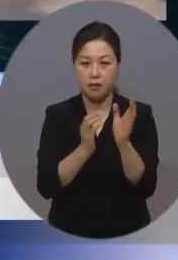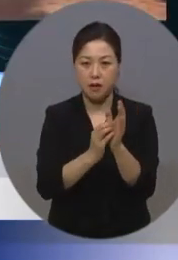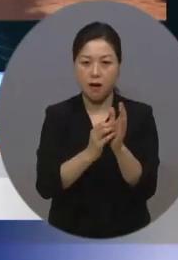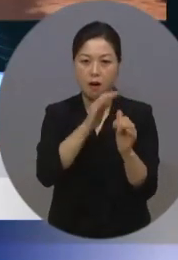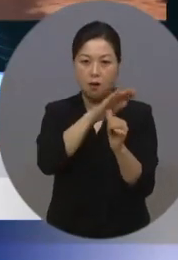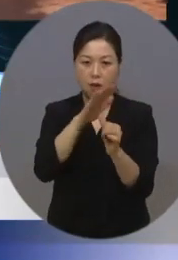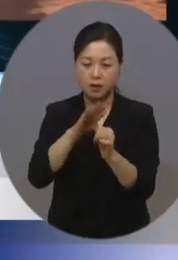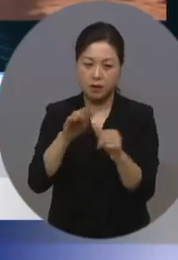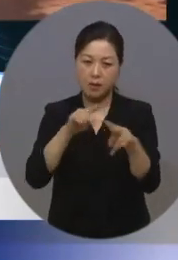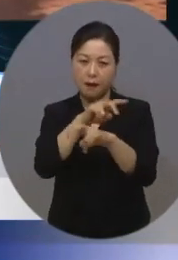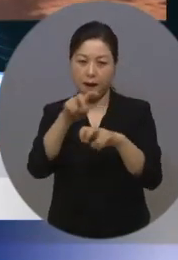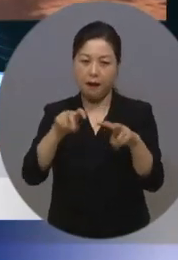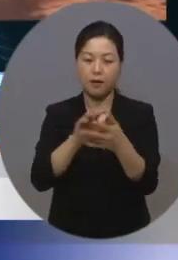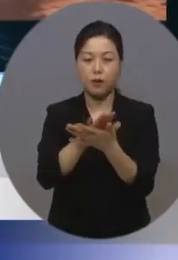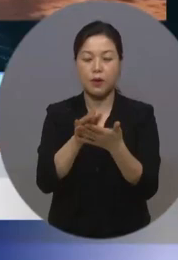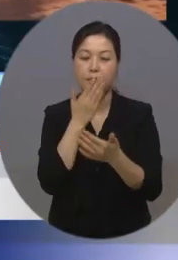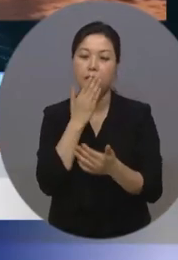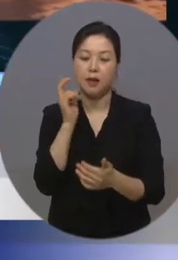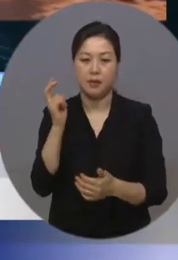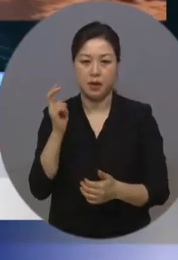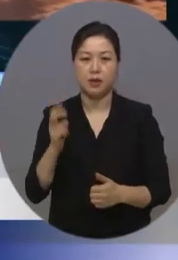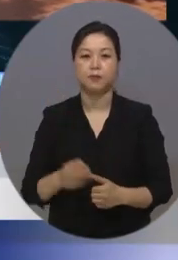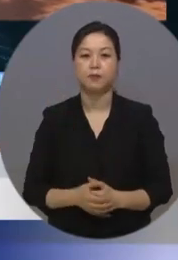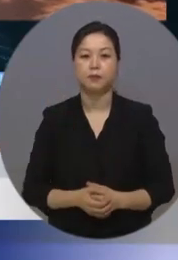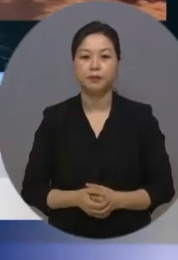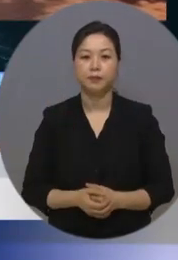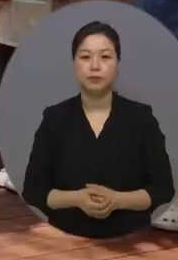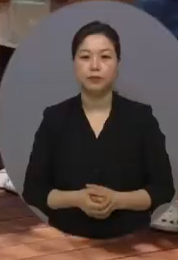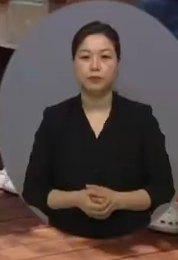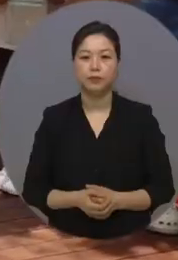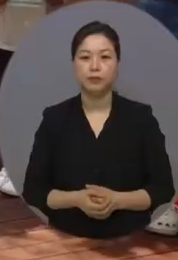것으로 기대되는데요. 보도에 이영춘 기자입니다.